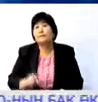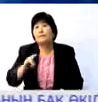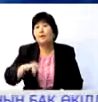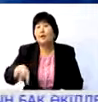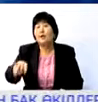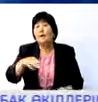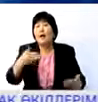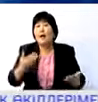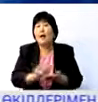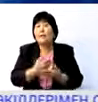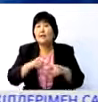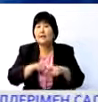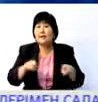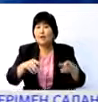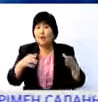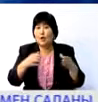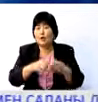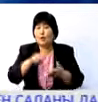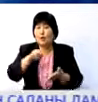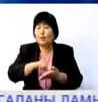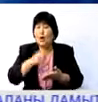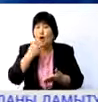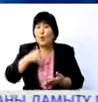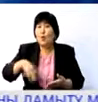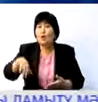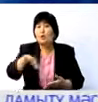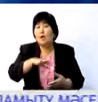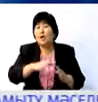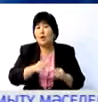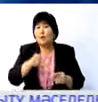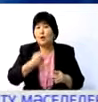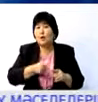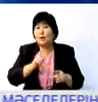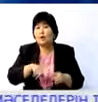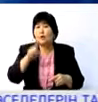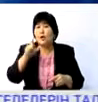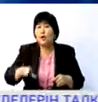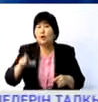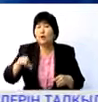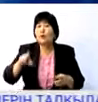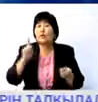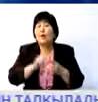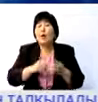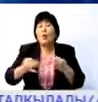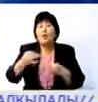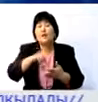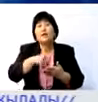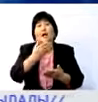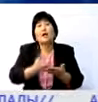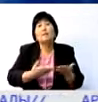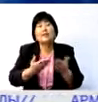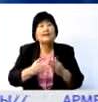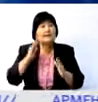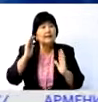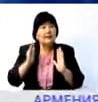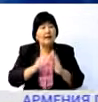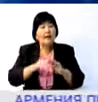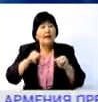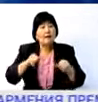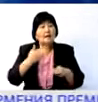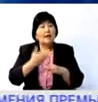Республикалық ақпараттық насихаттық топ мүшелері оңтүстік аудандарда болып, ондағы тұрғындармен кездесіп, ортаға салынған мәселелерді тыңдады. Құзырлы